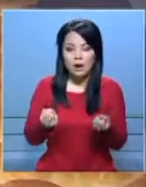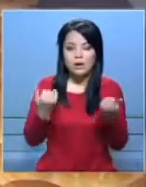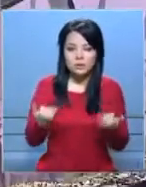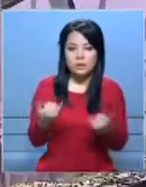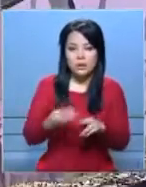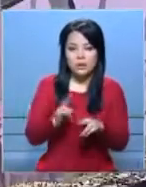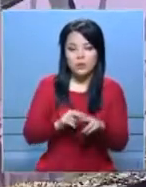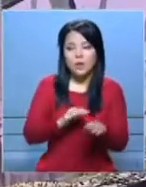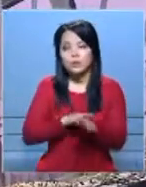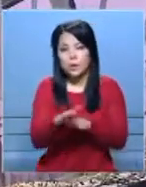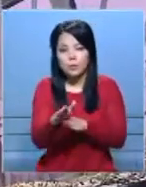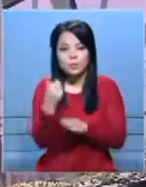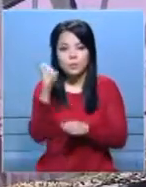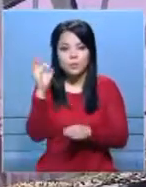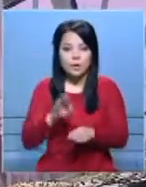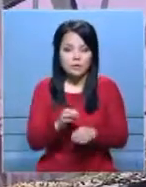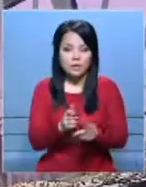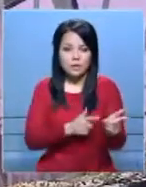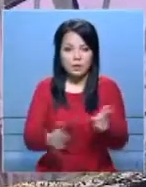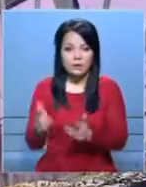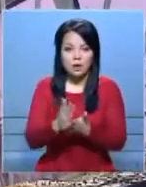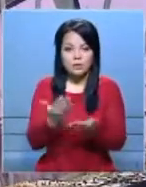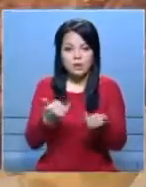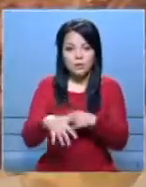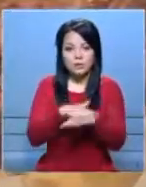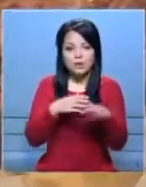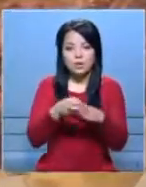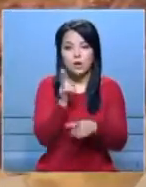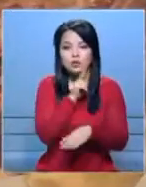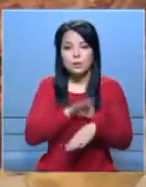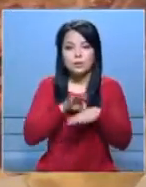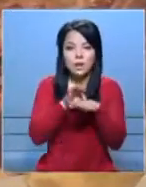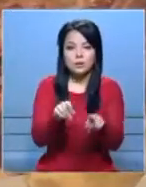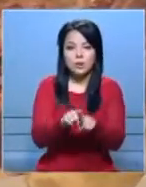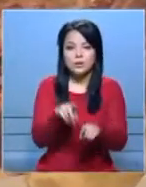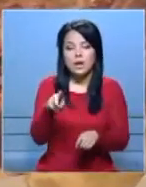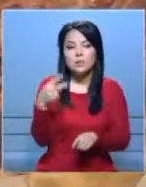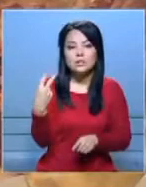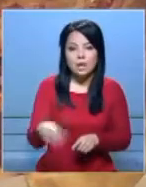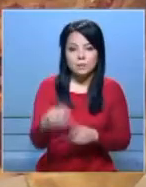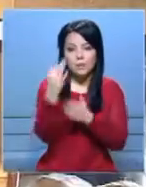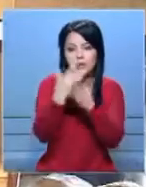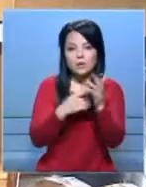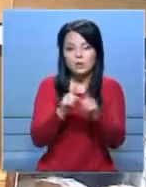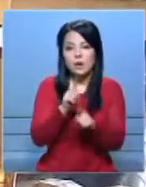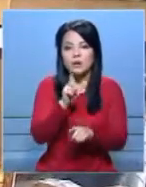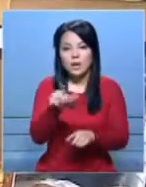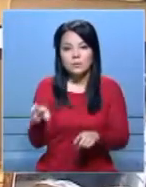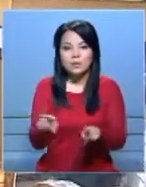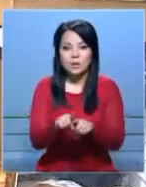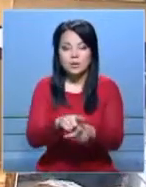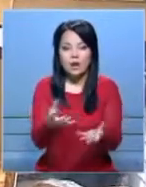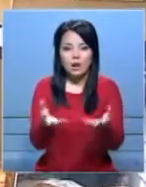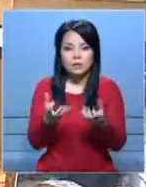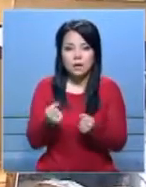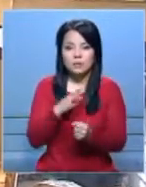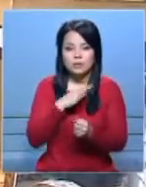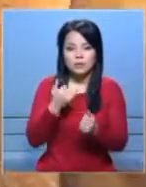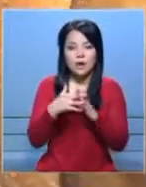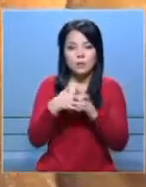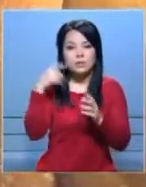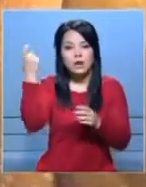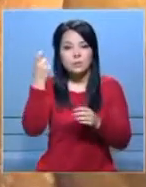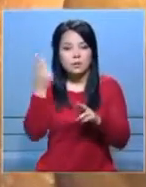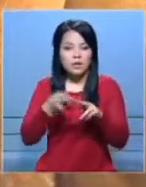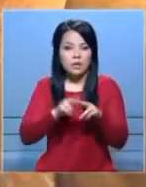бүгінгі толық 100% игеріліп отыр. Жалпы Талас ауданында жұмыспен қамту 2020 жобасы арқылы несие алған азаматтардың дені қаражатты мал шаруашылығына